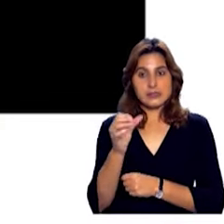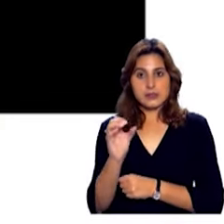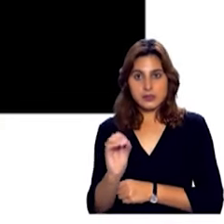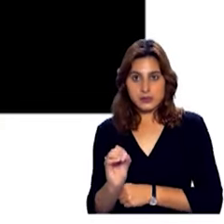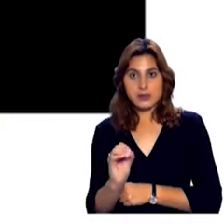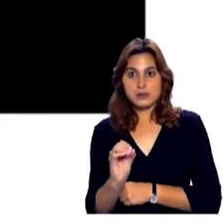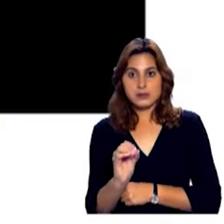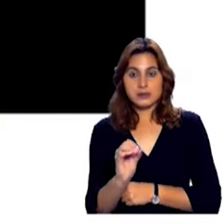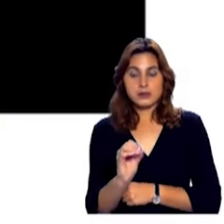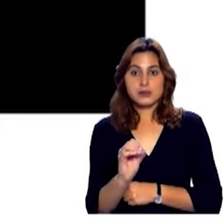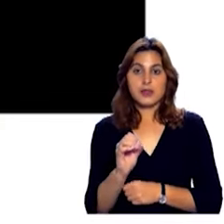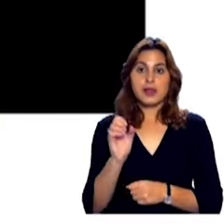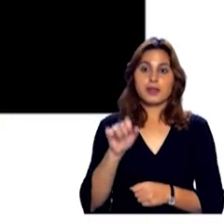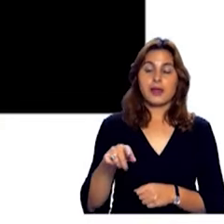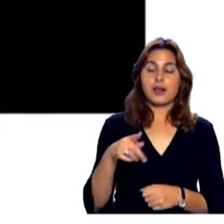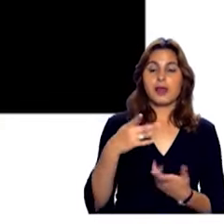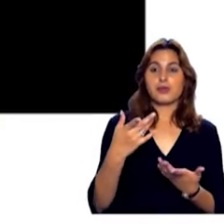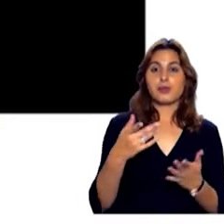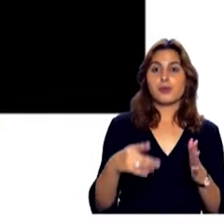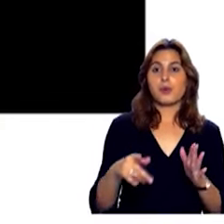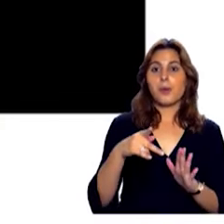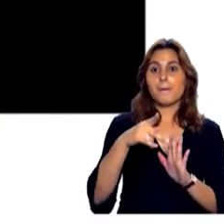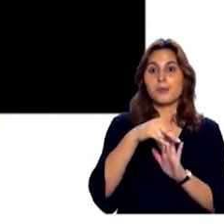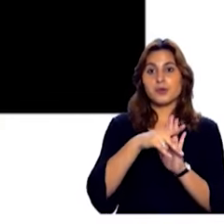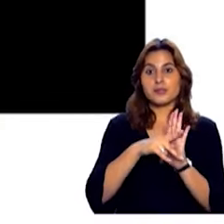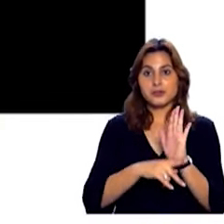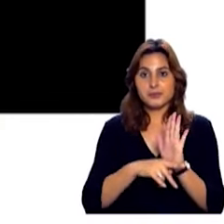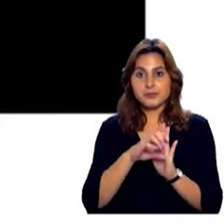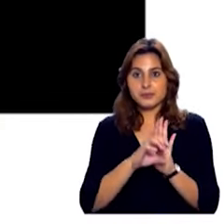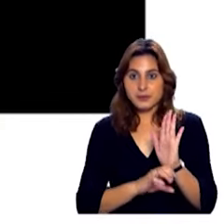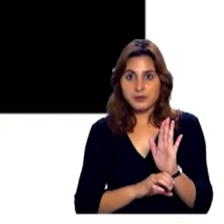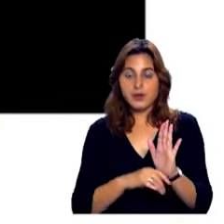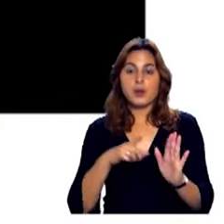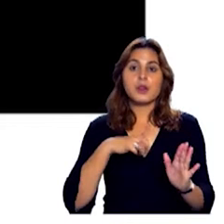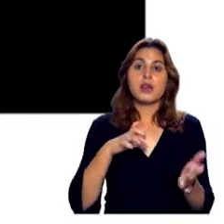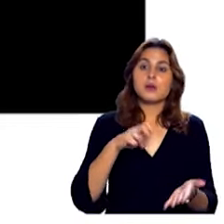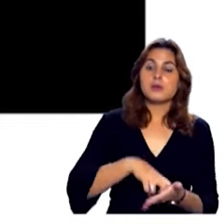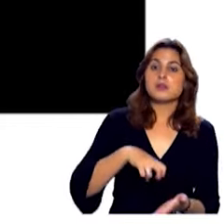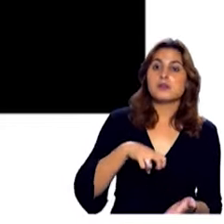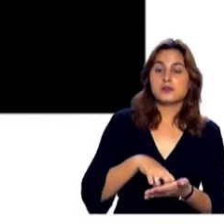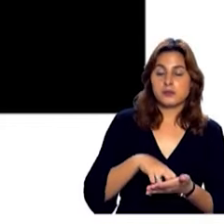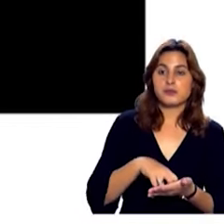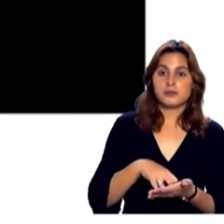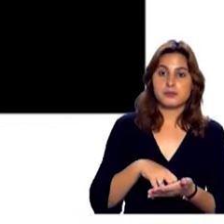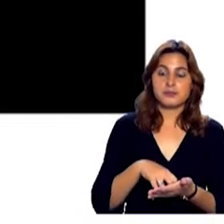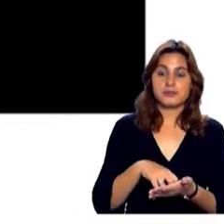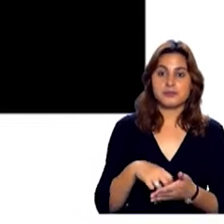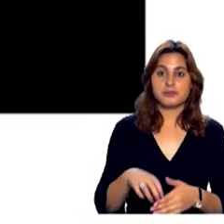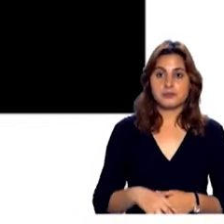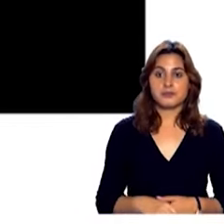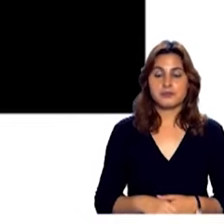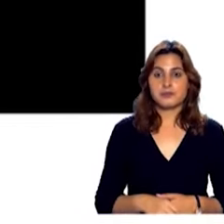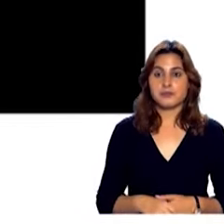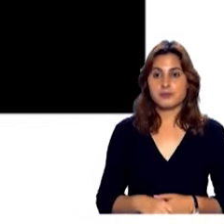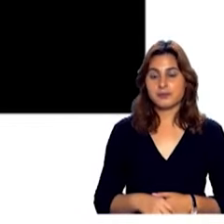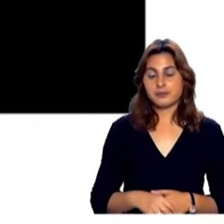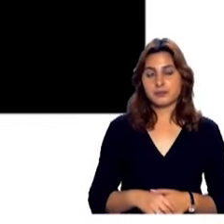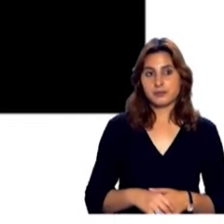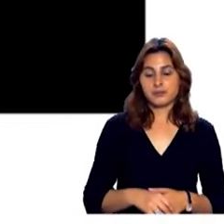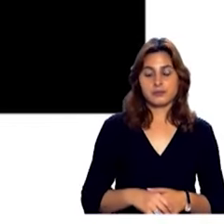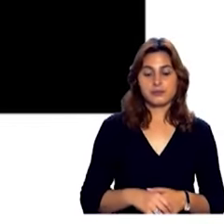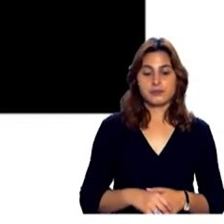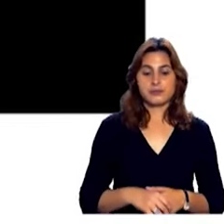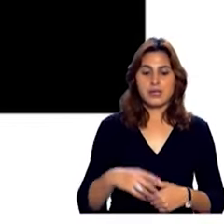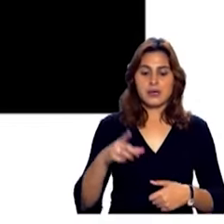articolo di Fatto stabilisce Quali sono le sentenze le decisioni dei giudici di merito che possono essere impugn in cassazione stabilisce I